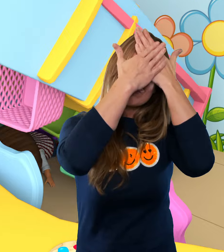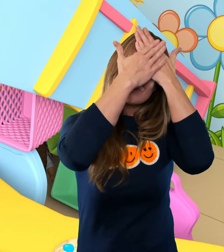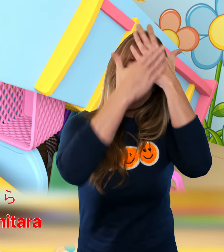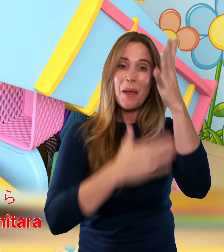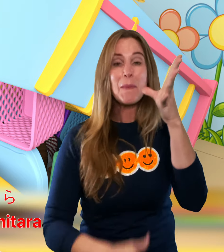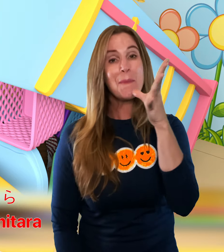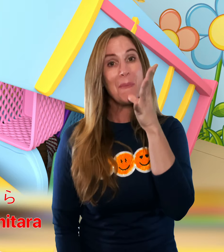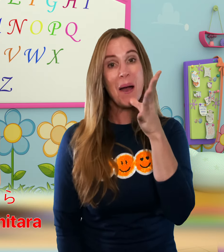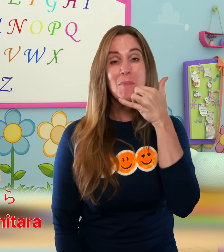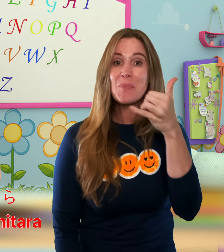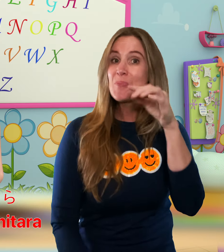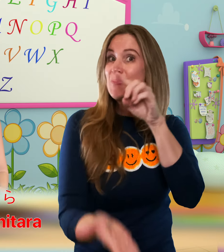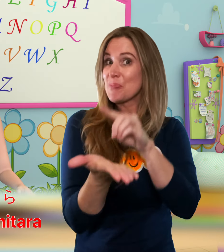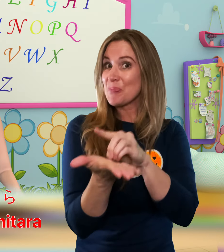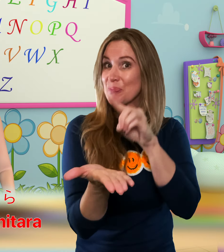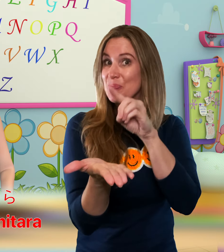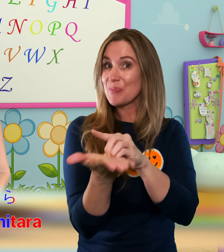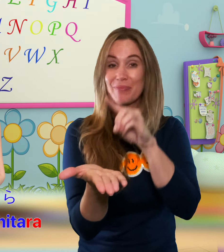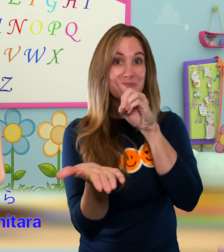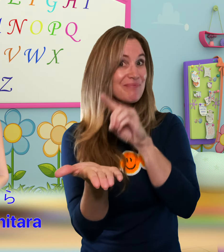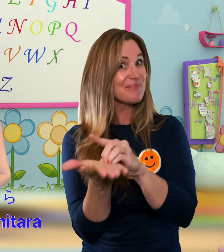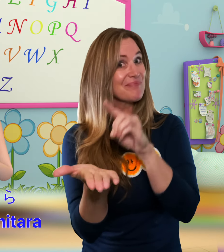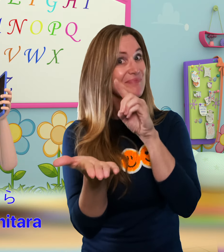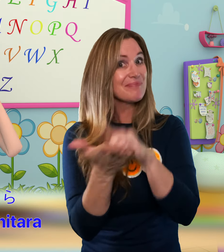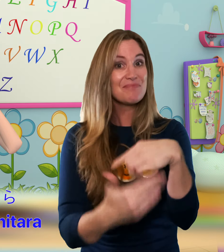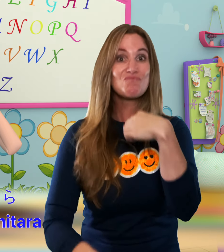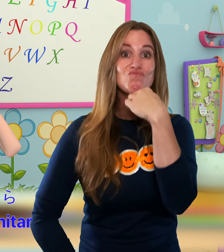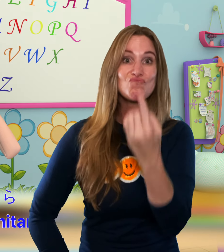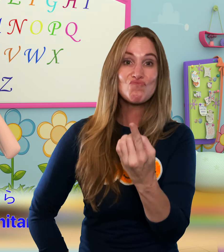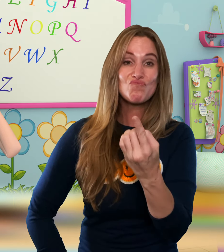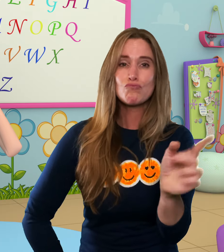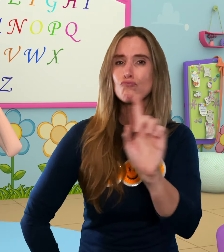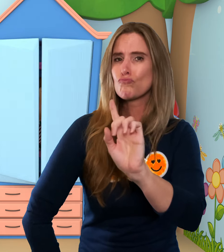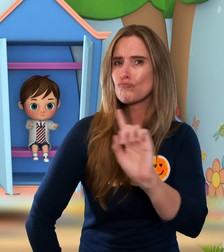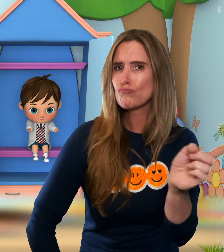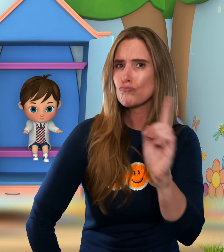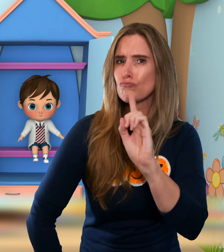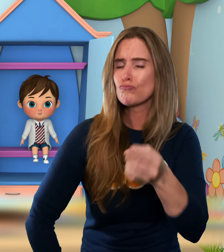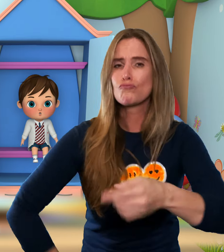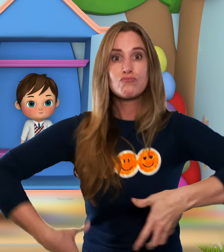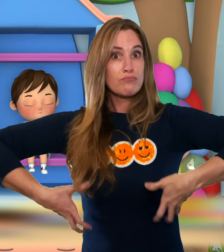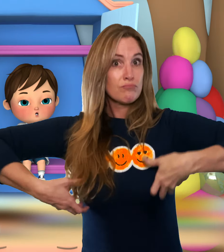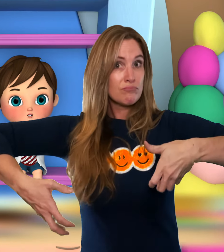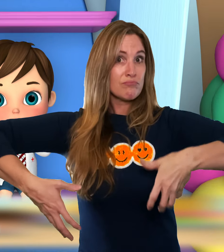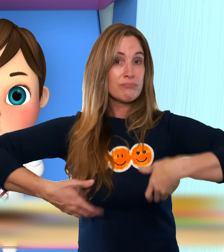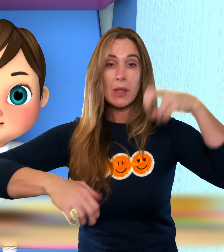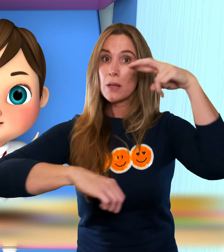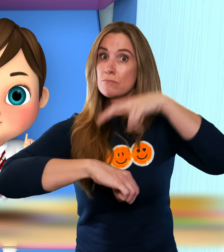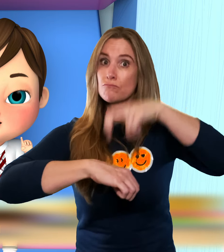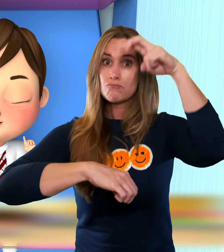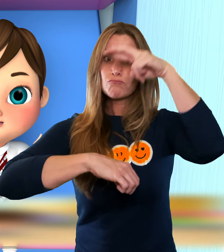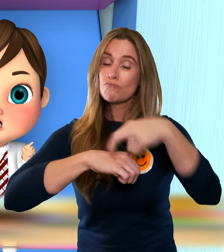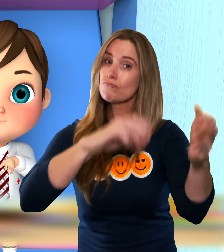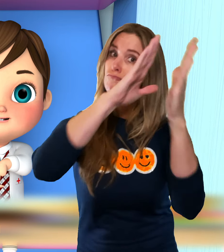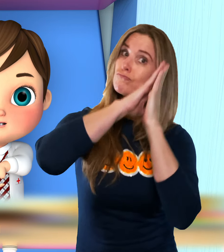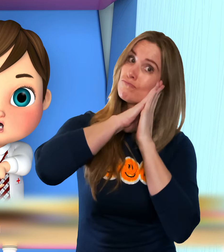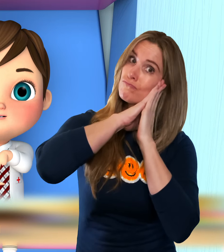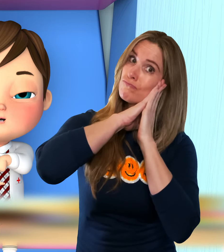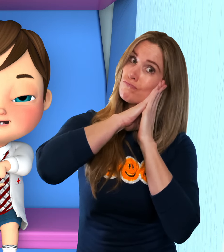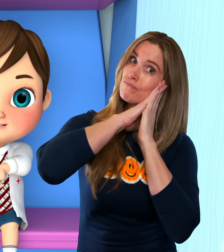どんママがお医者に話したらぴょんぴょんだをとから